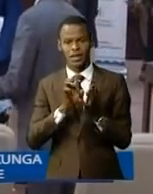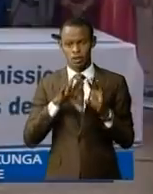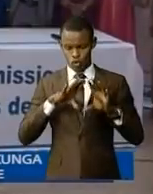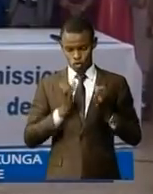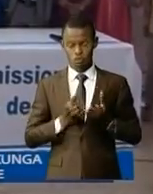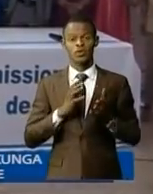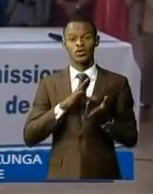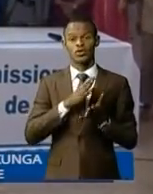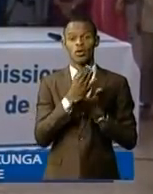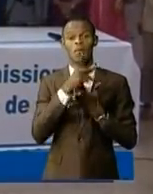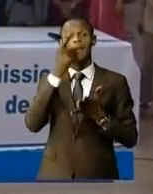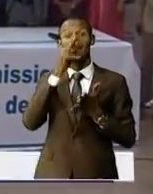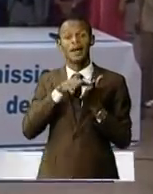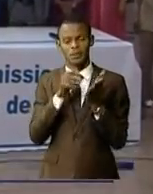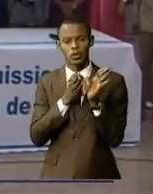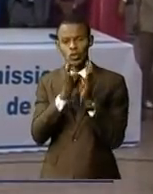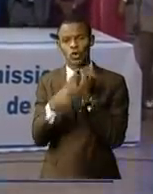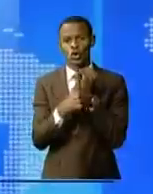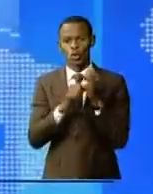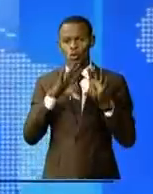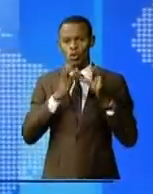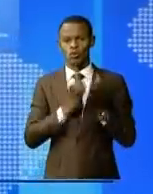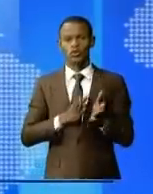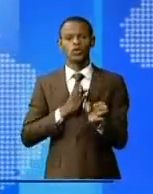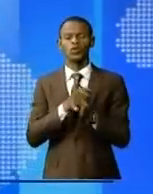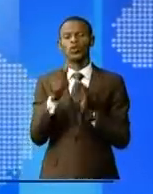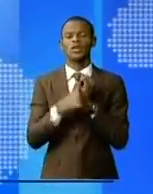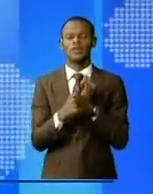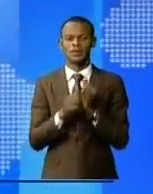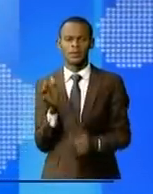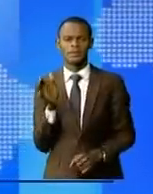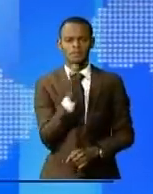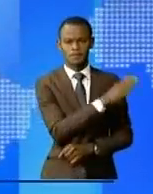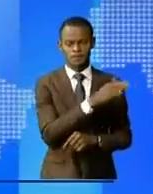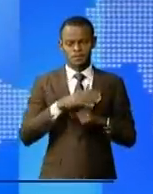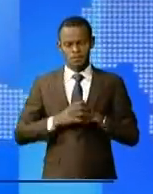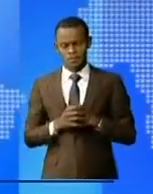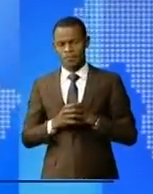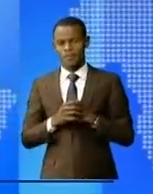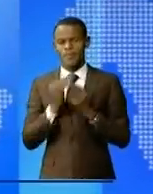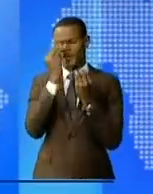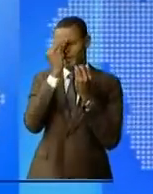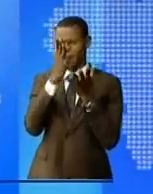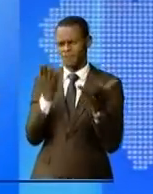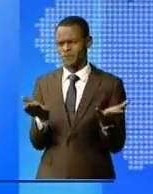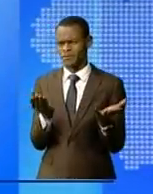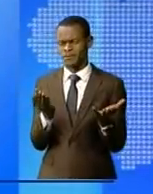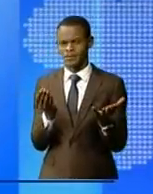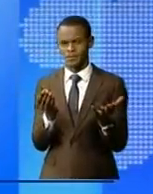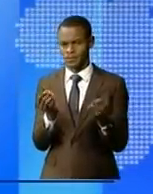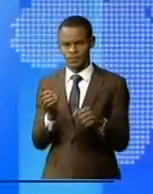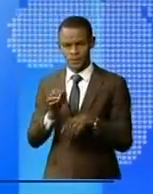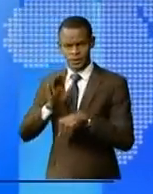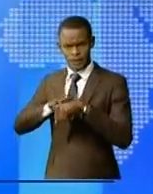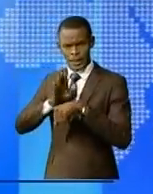et la Commission nationale de droits humains. L'alerte précoce dans l'océan est un service sous système de